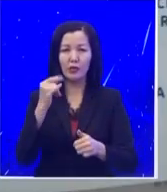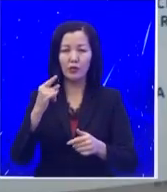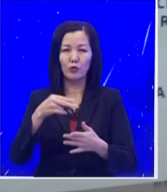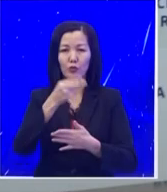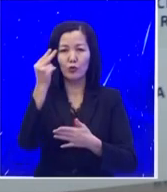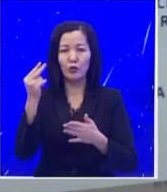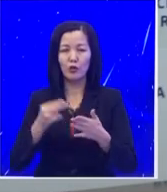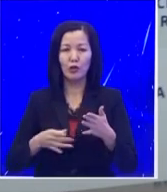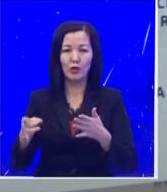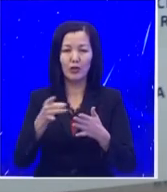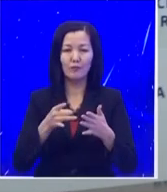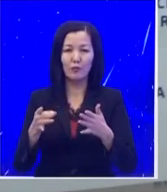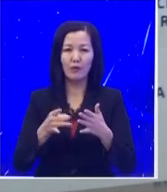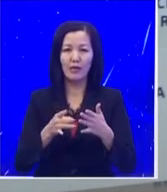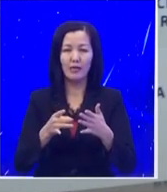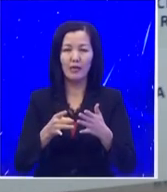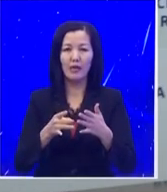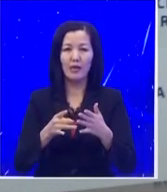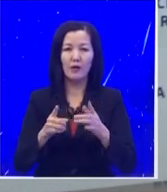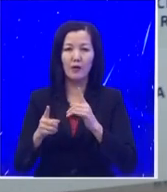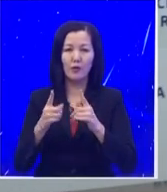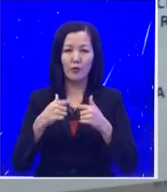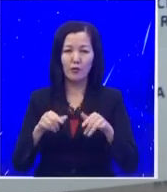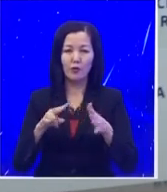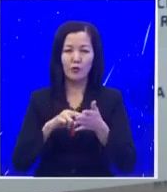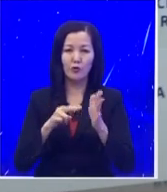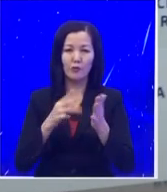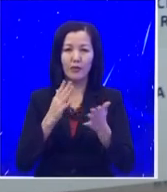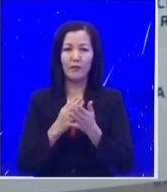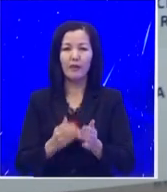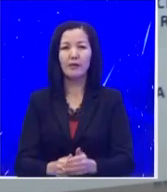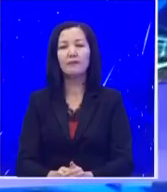суретшілер республикалық пленерін ұйымдастыру жоспарланып отыр.